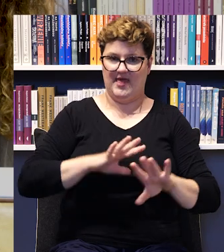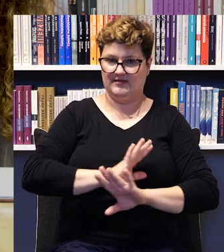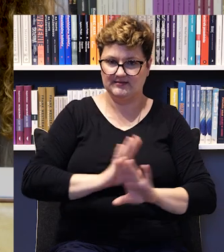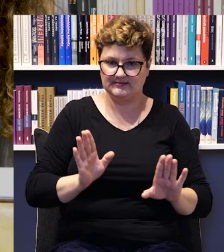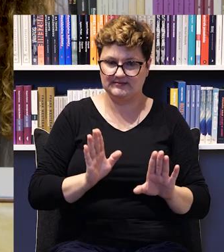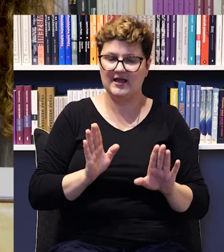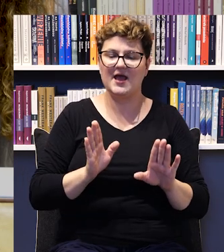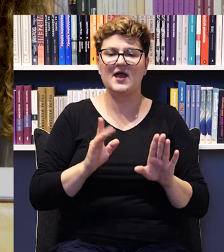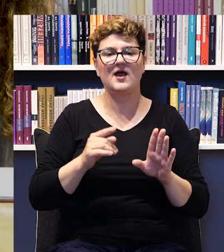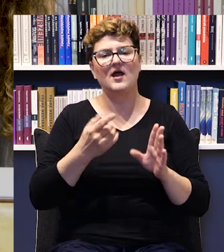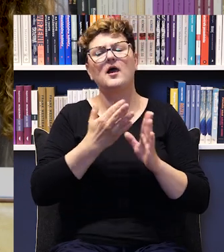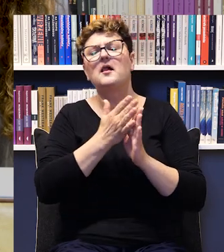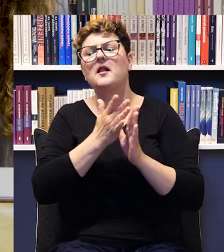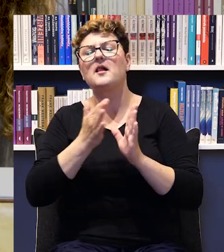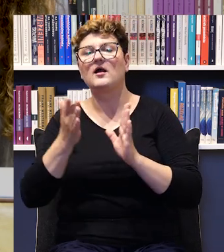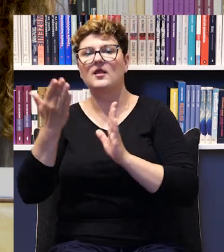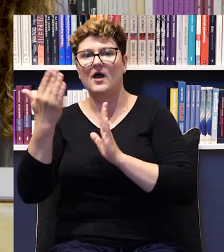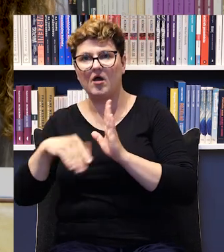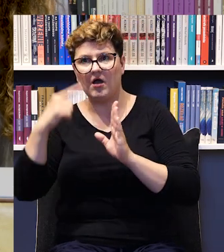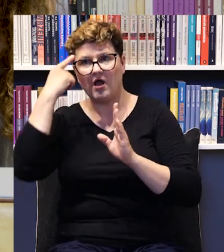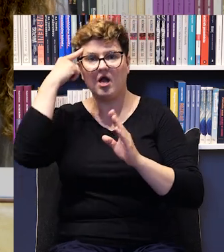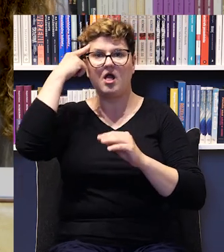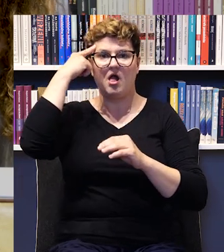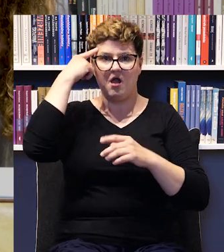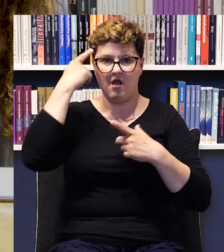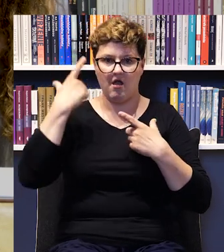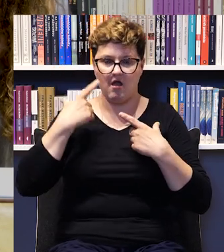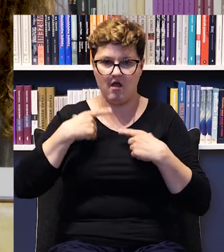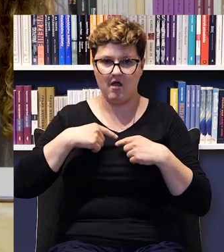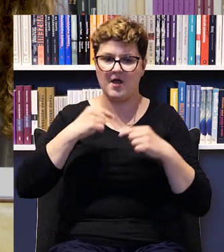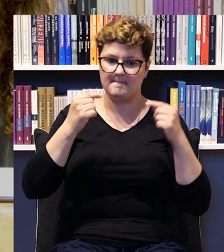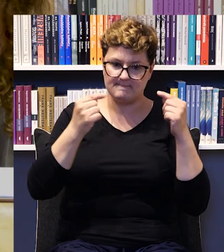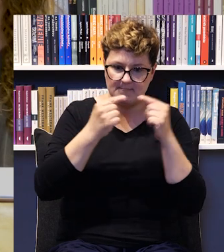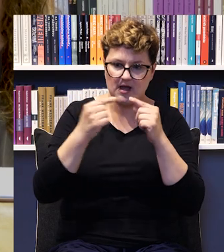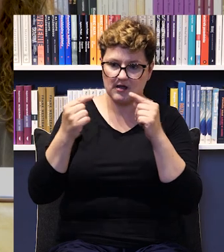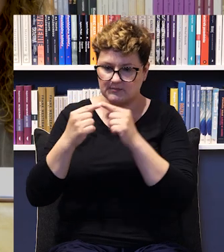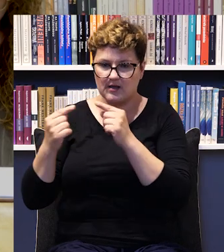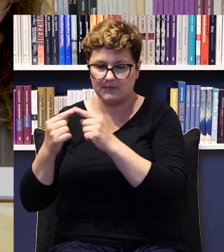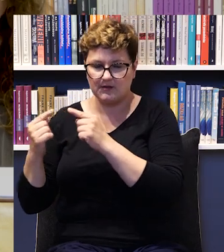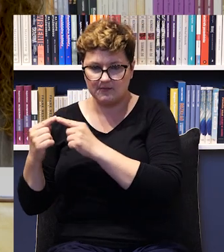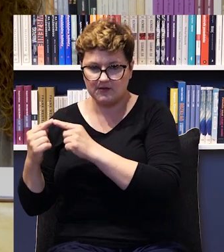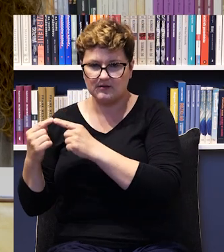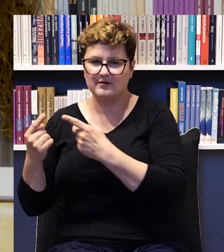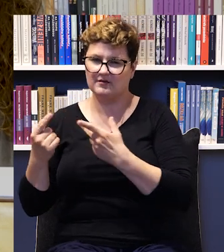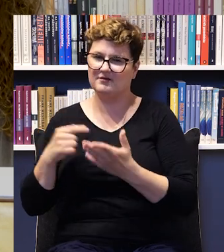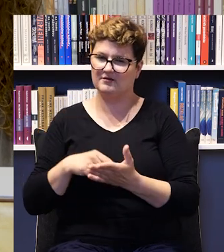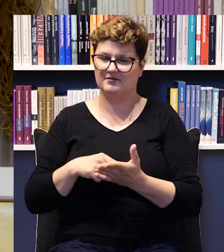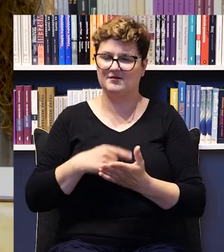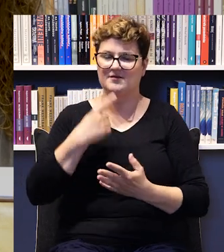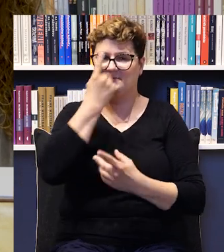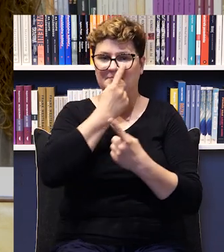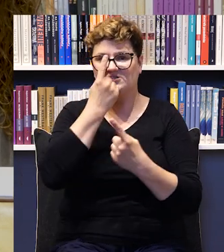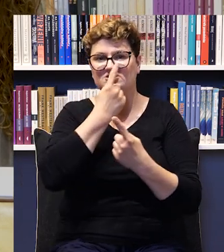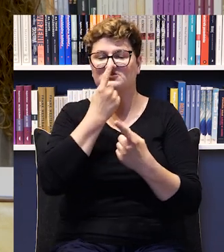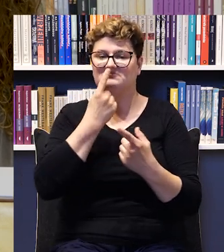narracji i gdzieś dopiero pod koniec jej to zaczyna się jakoś po prostu wszystko sklejać. Więc wydaje mi się, że w